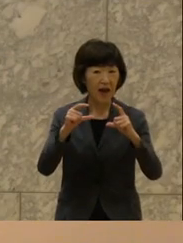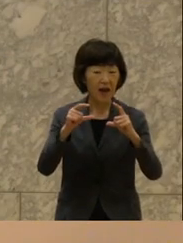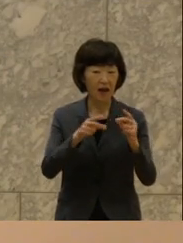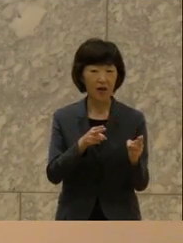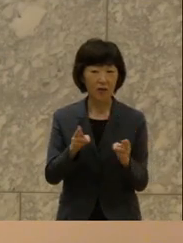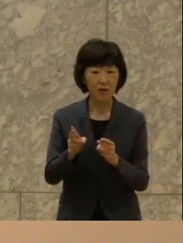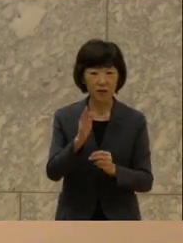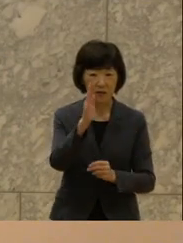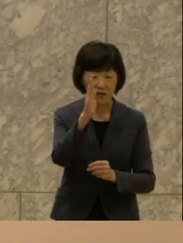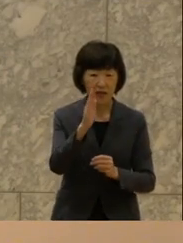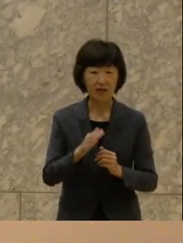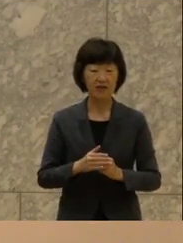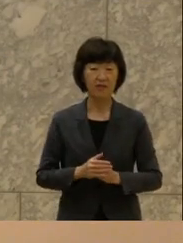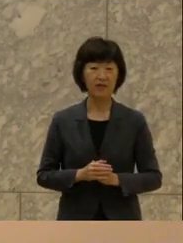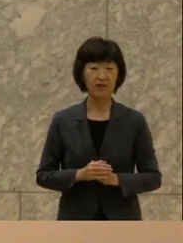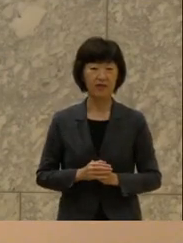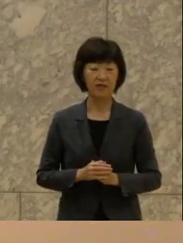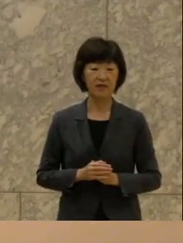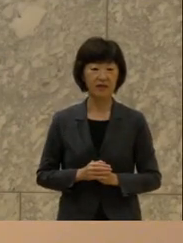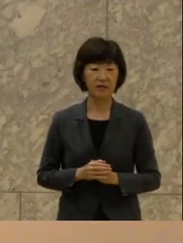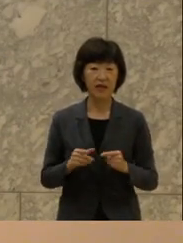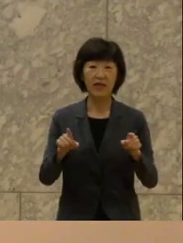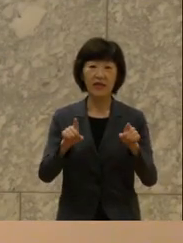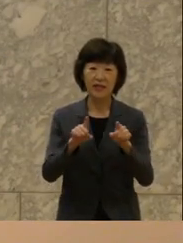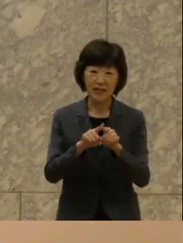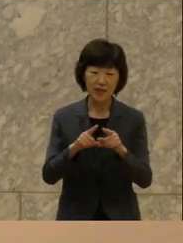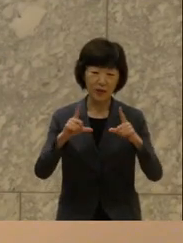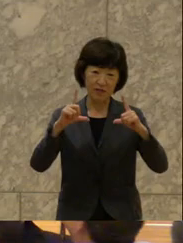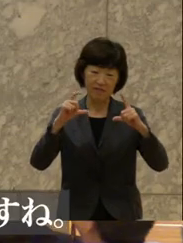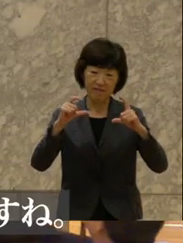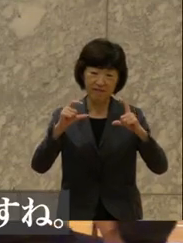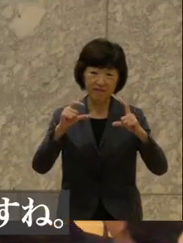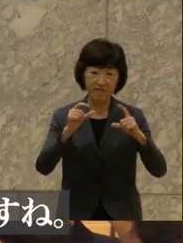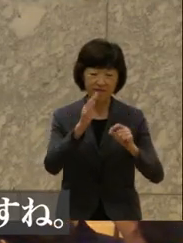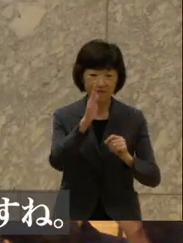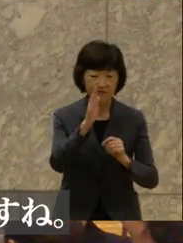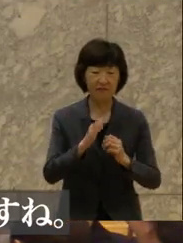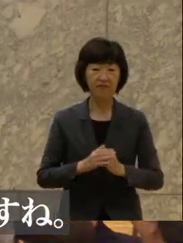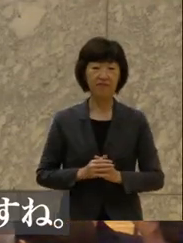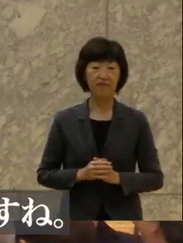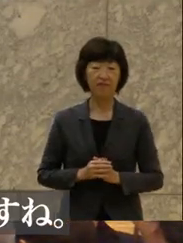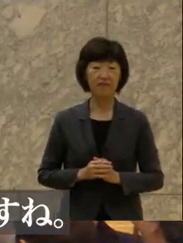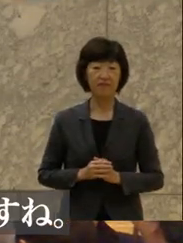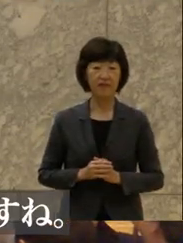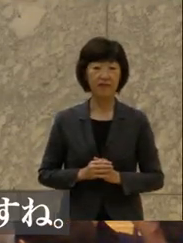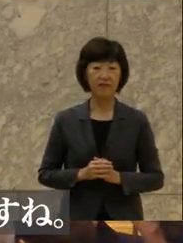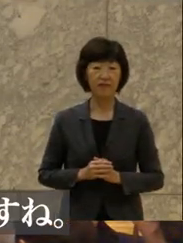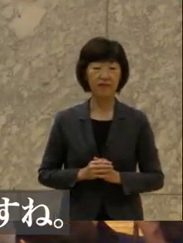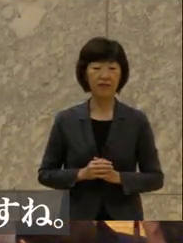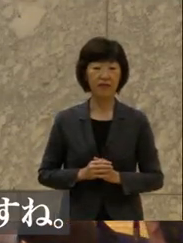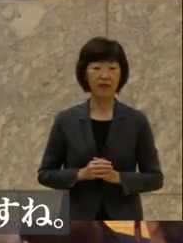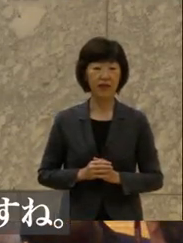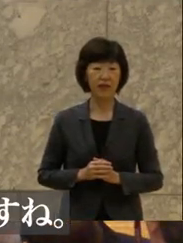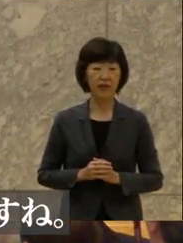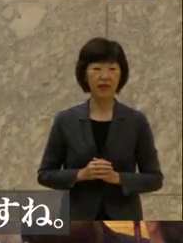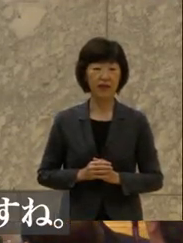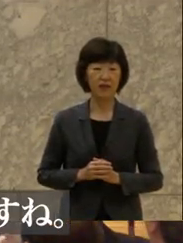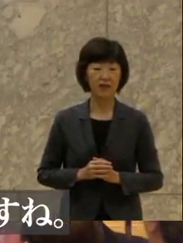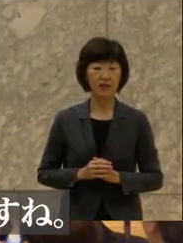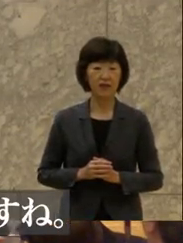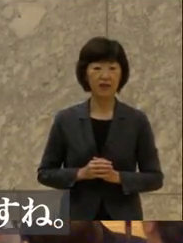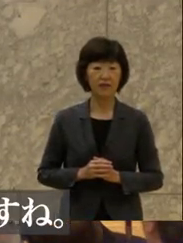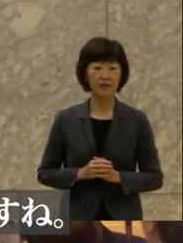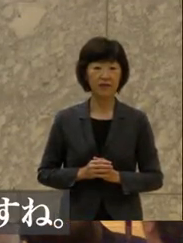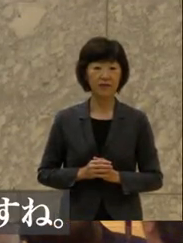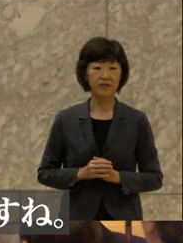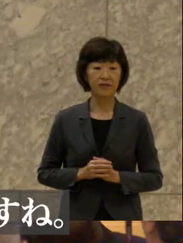よろしければお写真撮影一緒にお楽しみくださいなお広報の方に支障が出